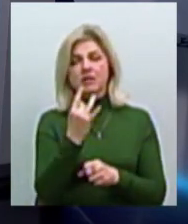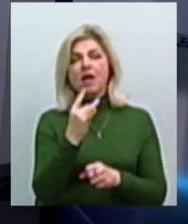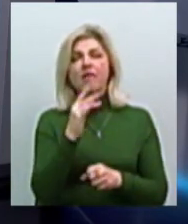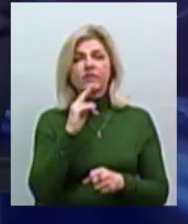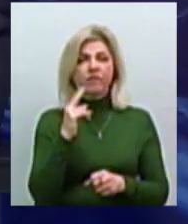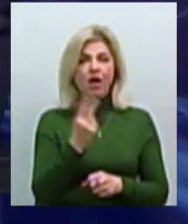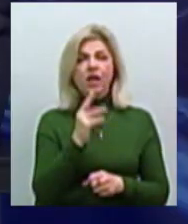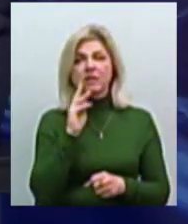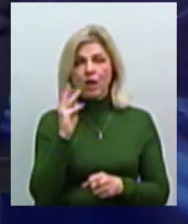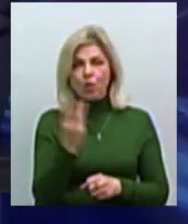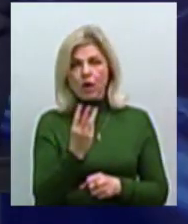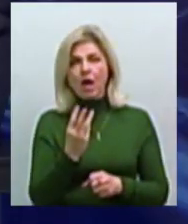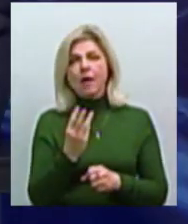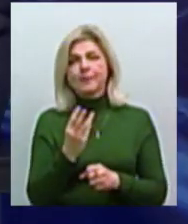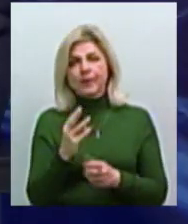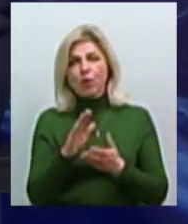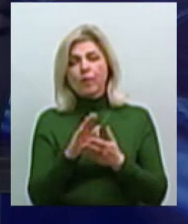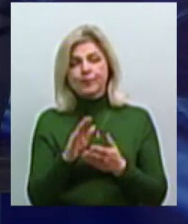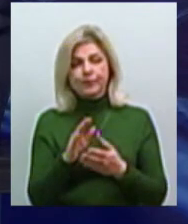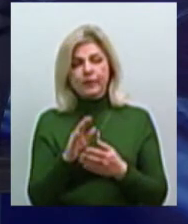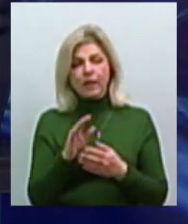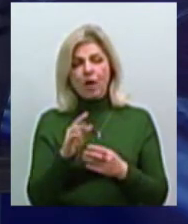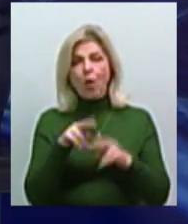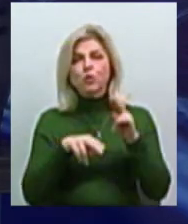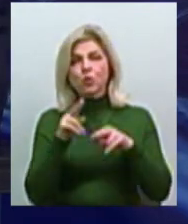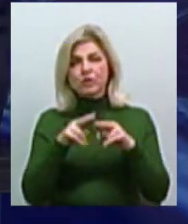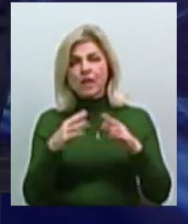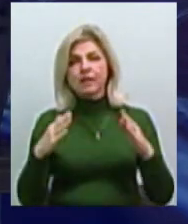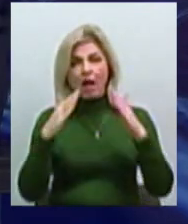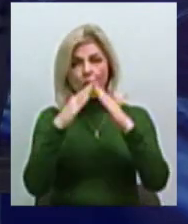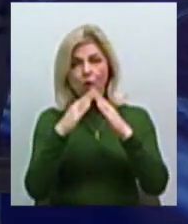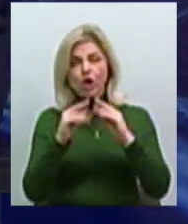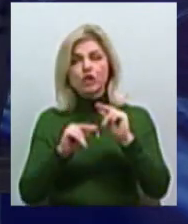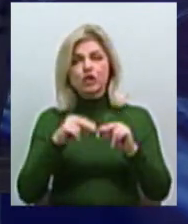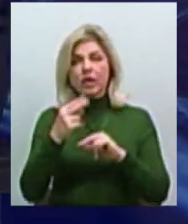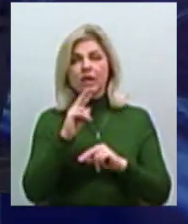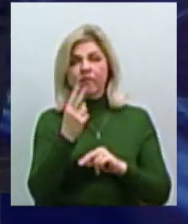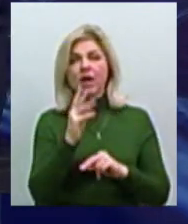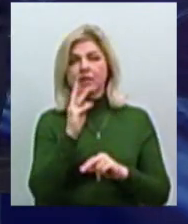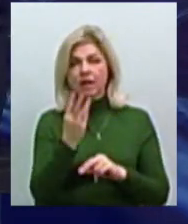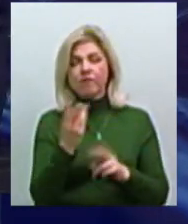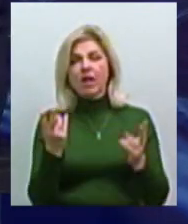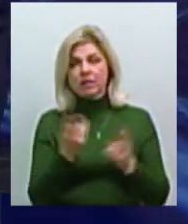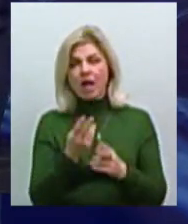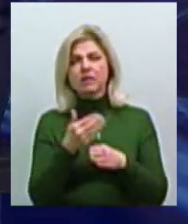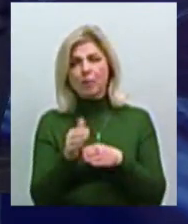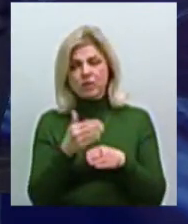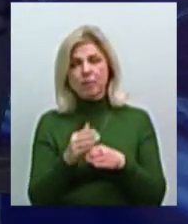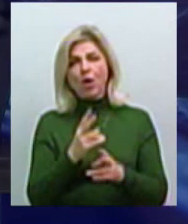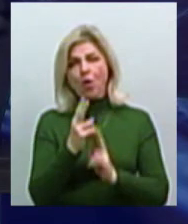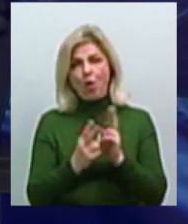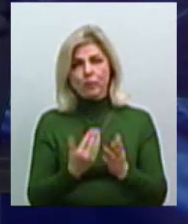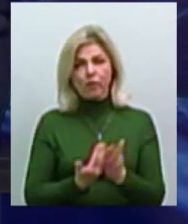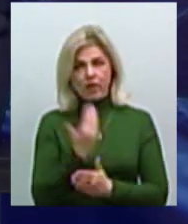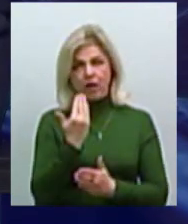від конструкції даху. І через 2-3 роки її повинно обновляти. Тобто це